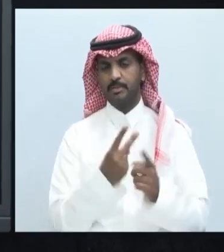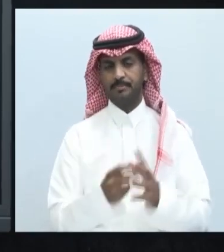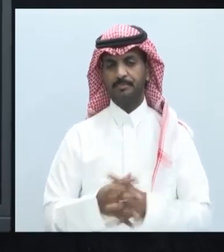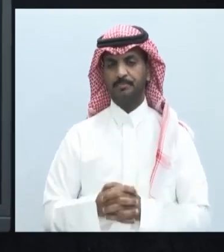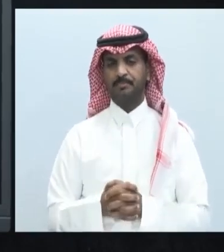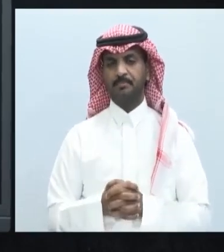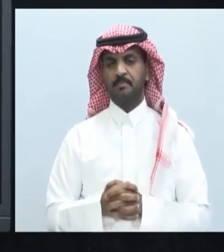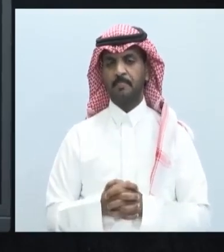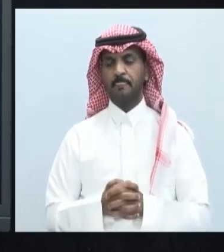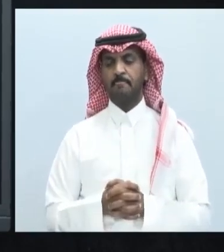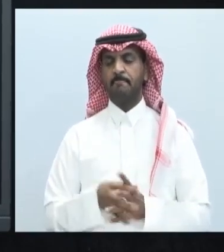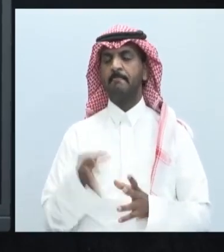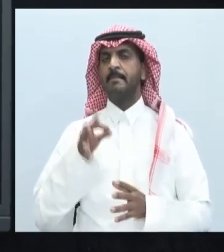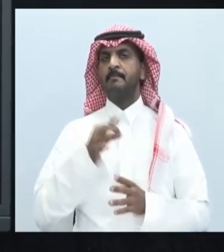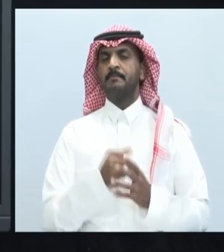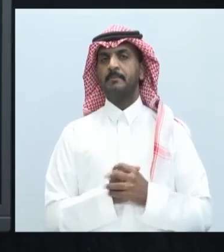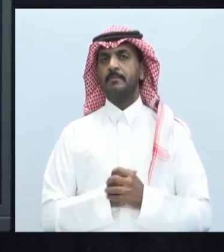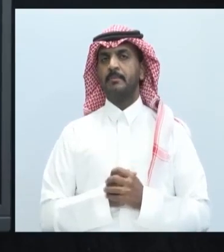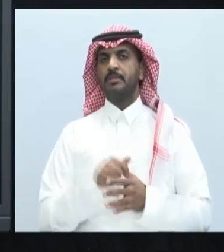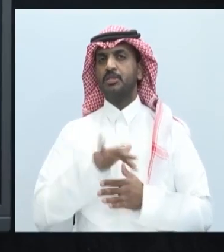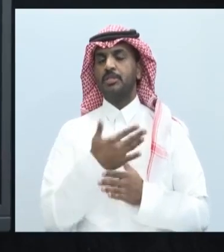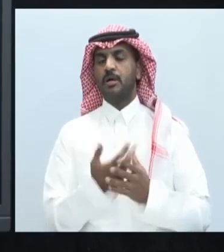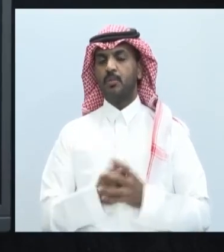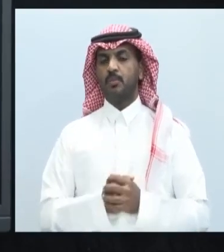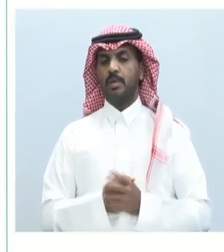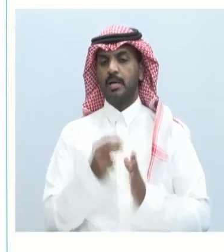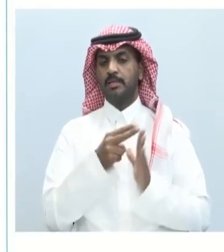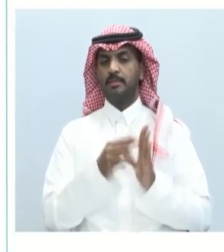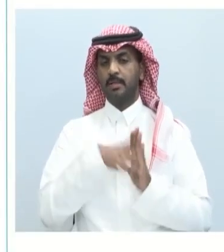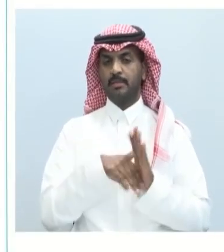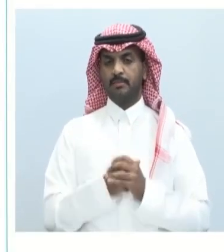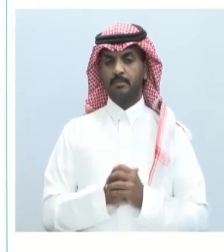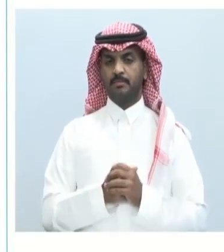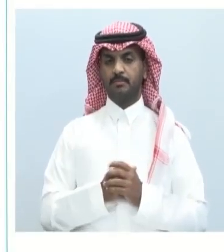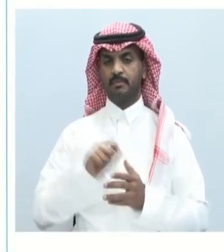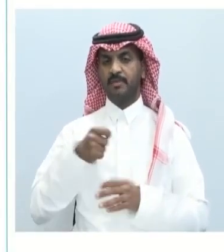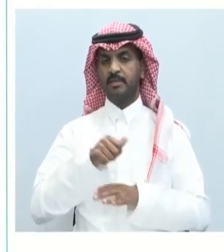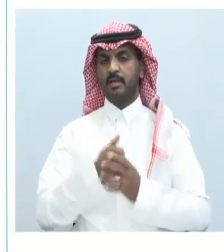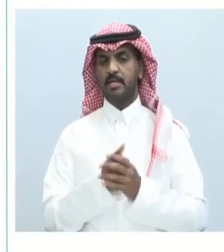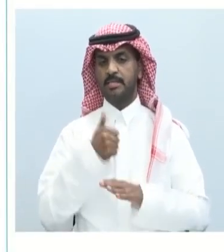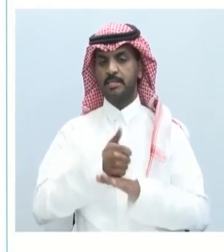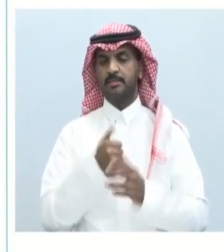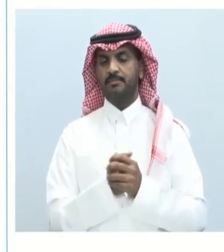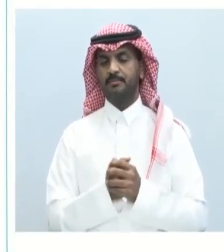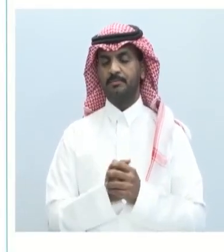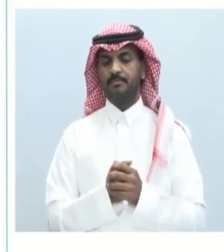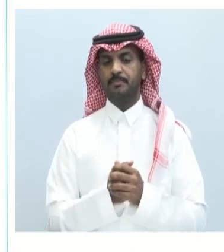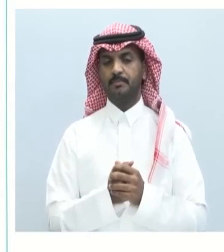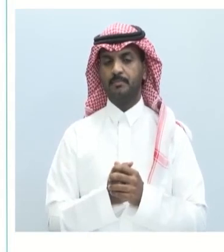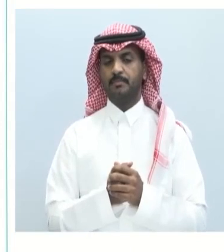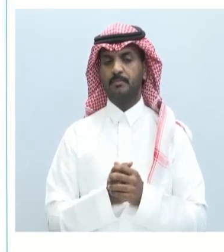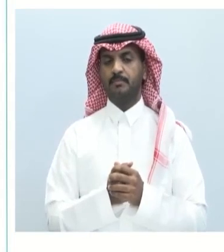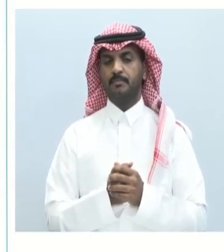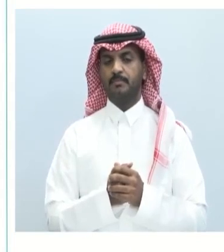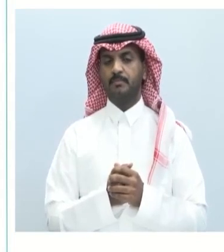الامثله على ذكرنا امثله على جداول قاعه البيانات بالمفاتيح الاساسيه على سبيل المثال